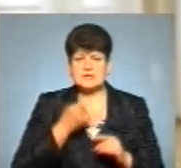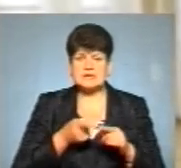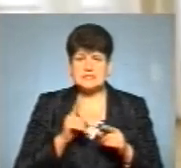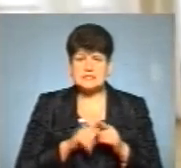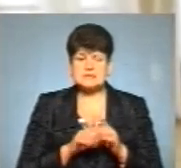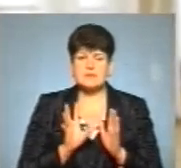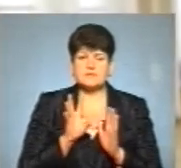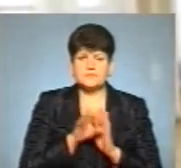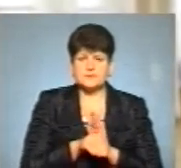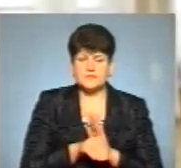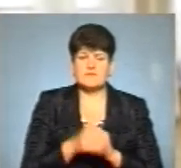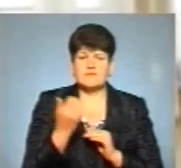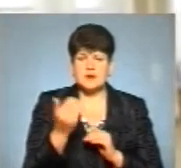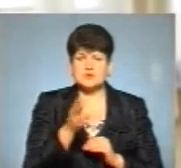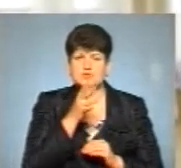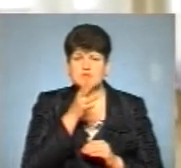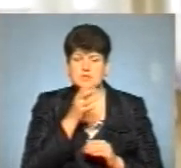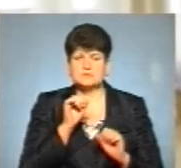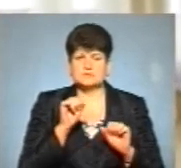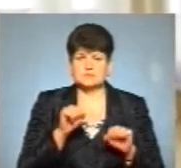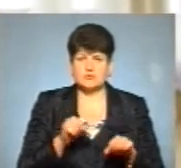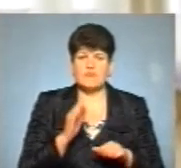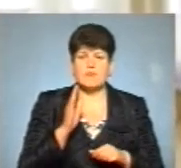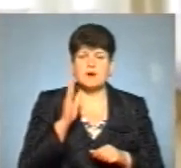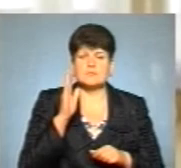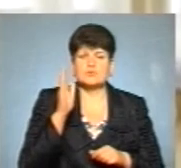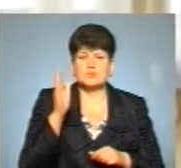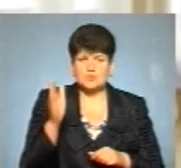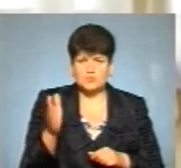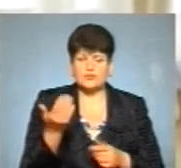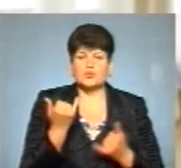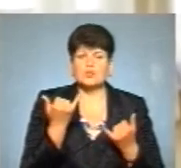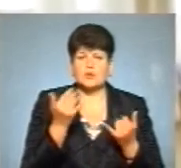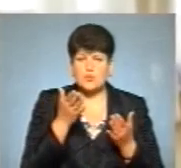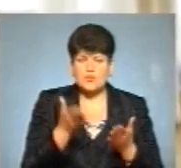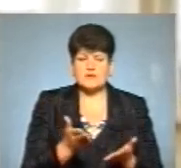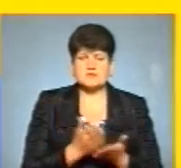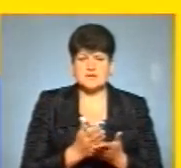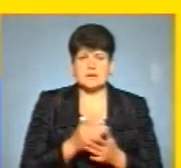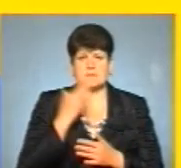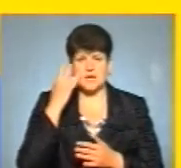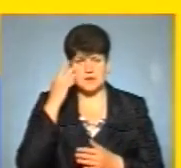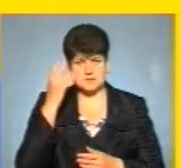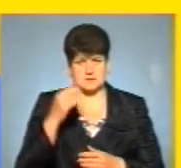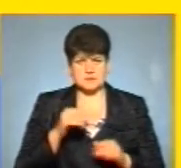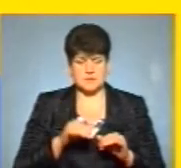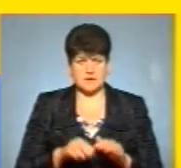інвестиція вашого часу та ресурсів у майбутнє, в якому у вас є достаток та умріяна справа.